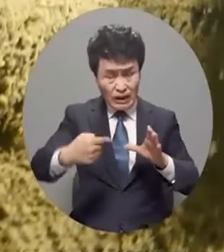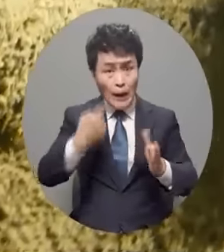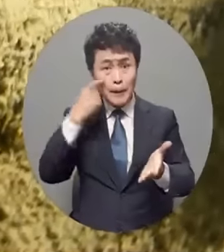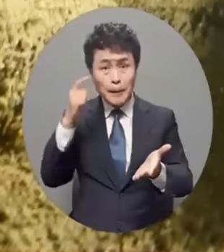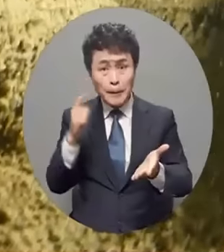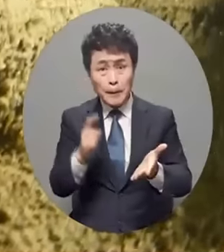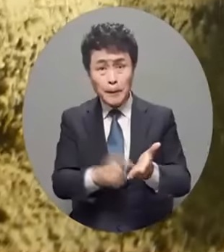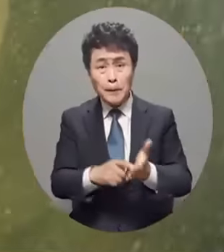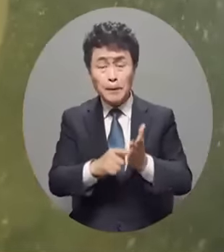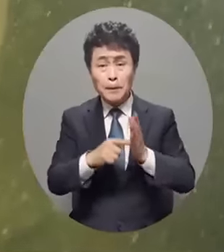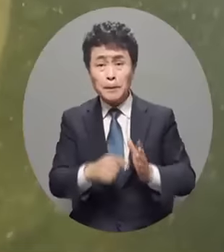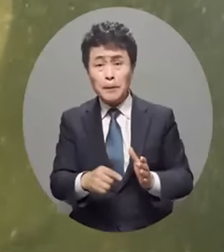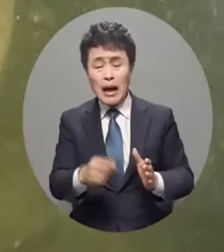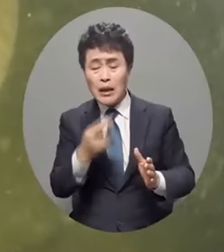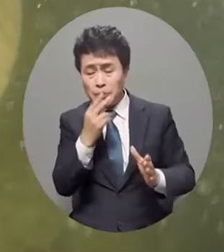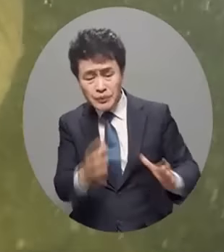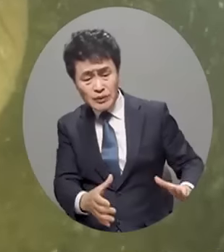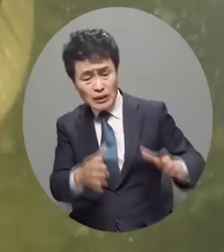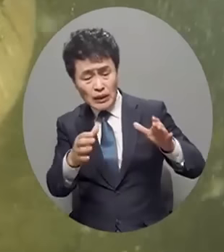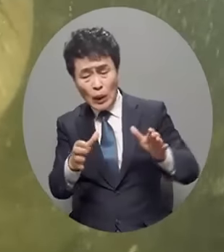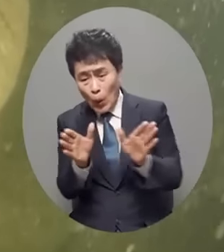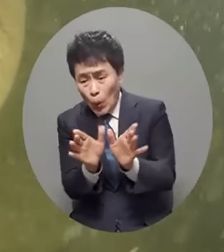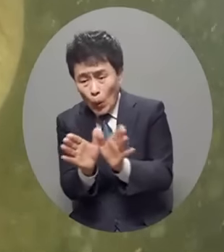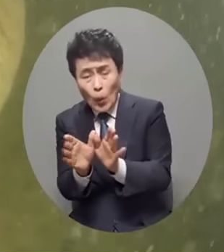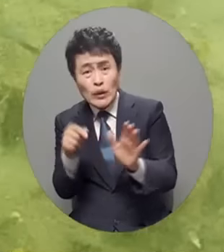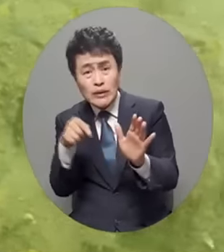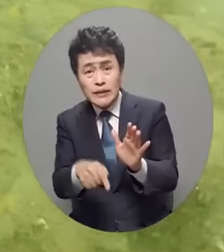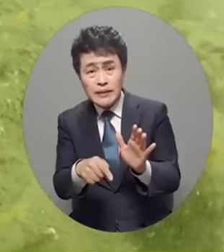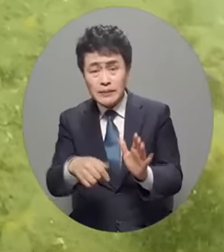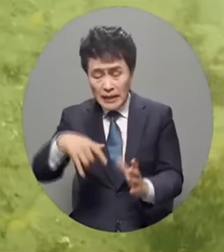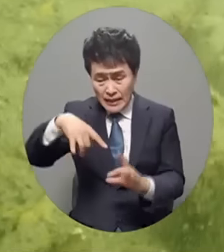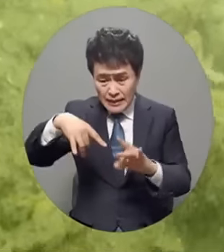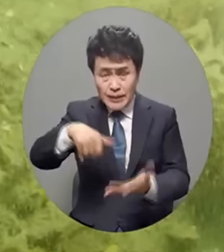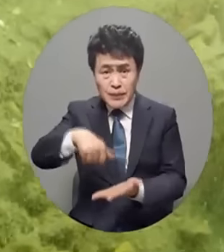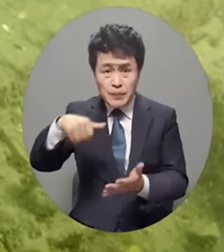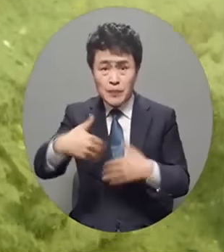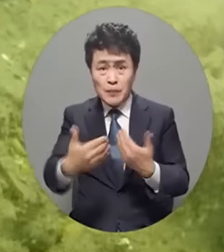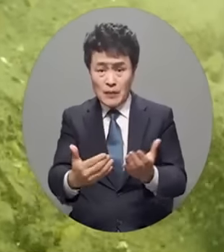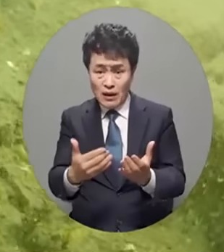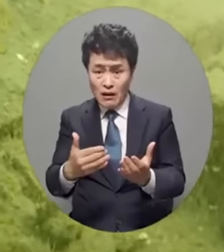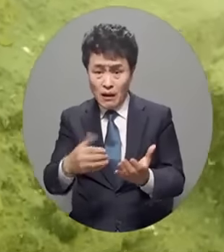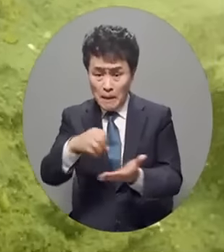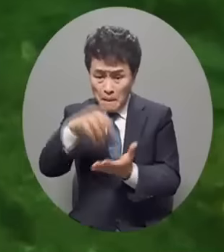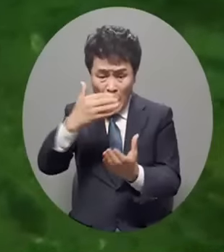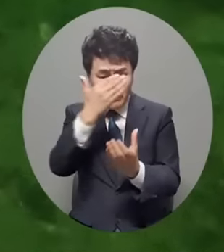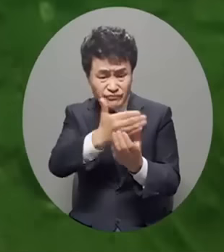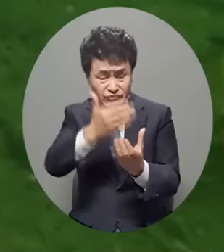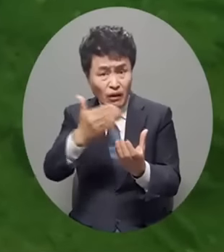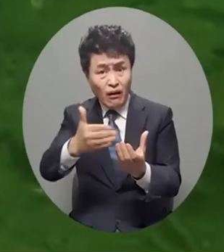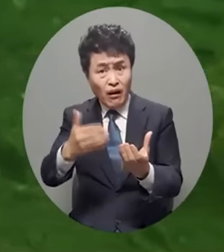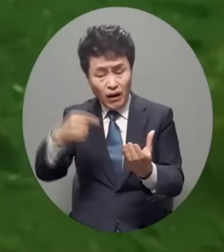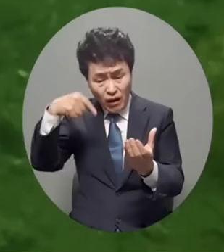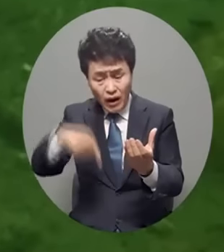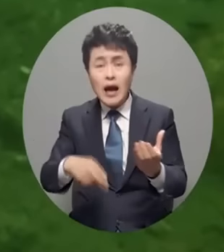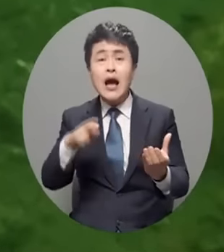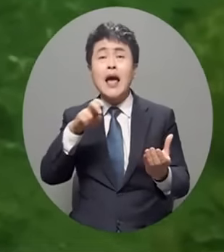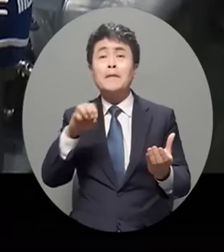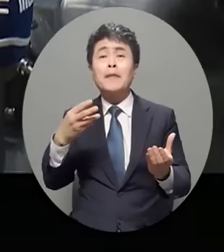꽃게에 지비됐습니다. 전기밥솥도 가라앉아 있고 바닷속 토스터에선 식빵 대신 말미잘이 나오고